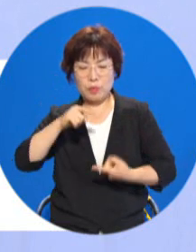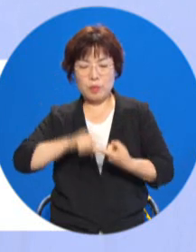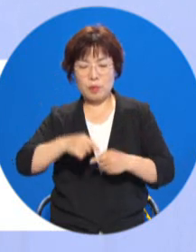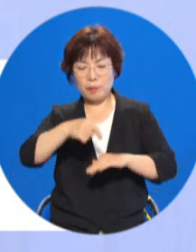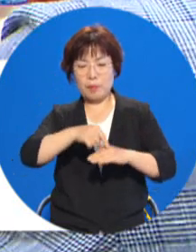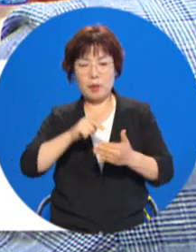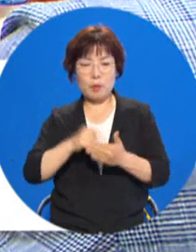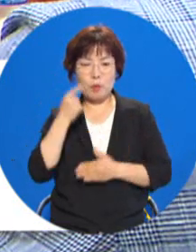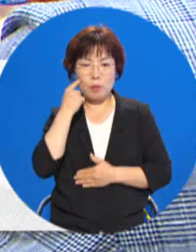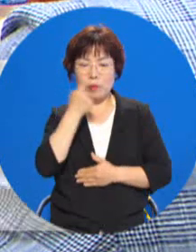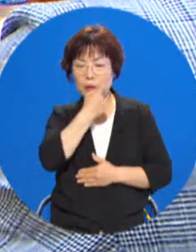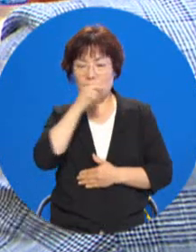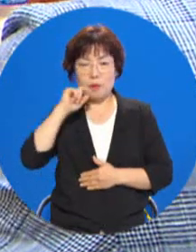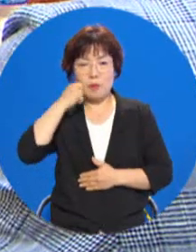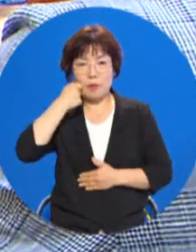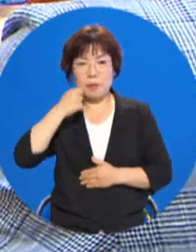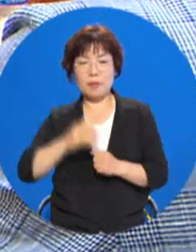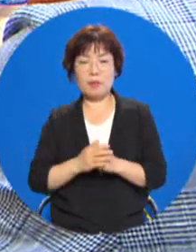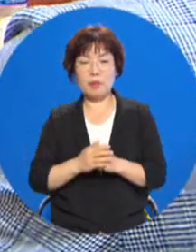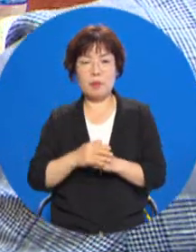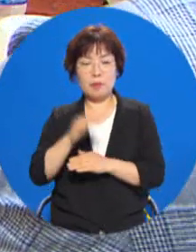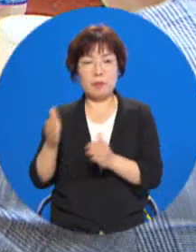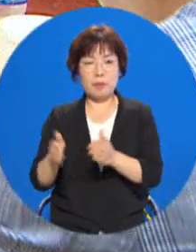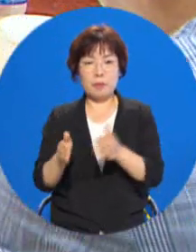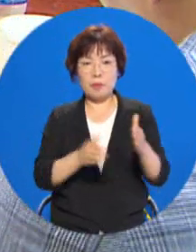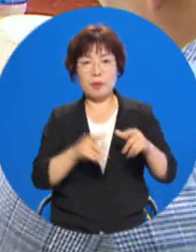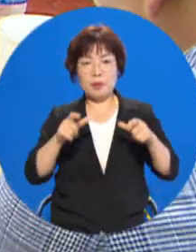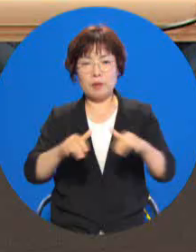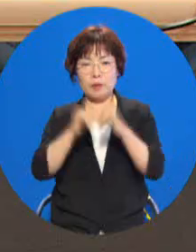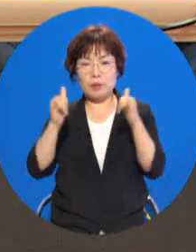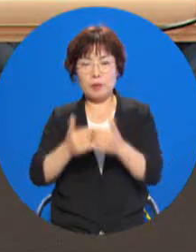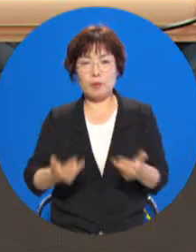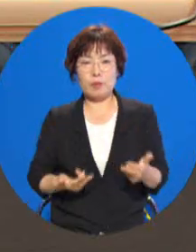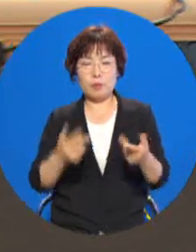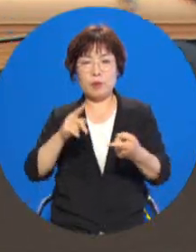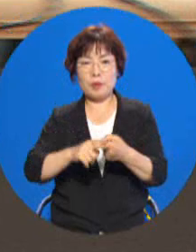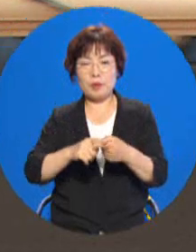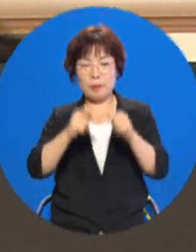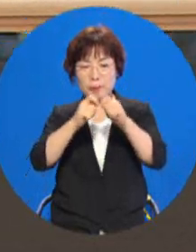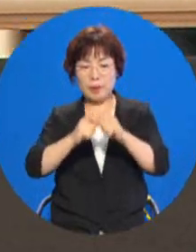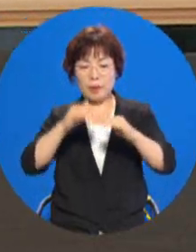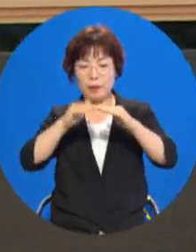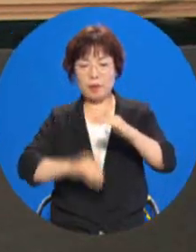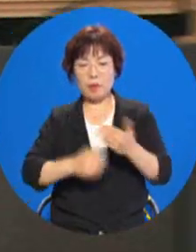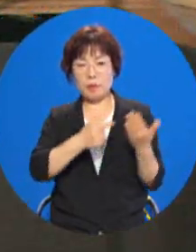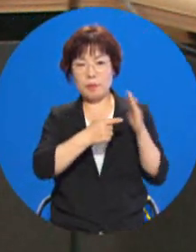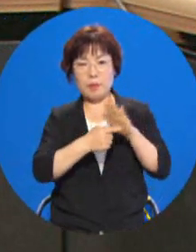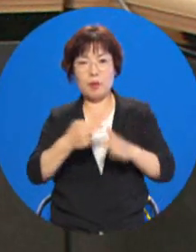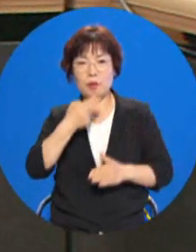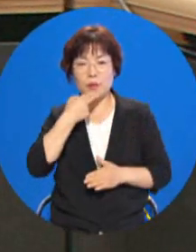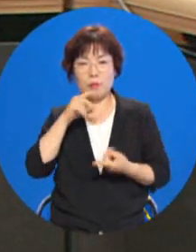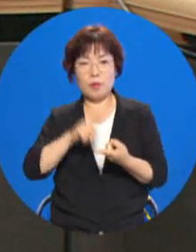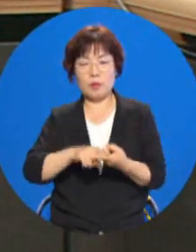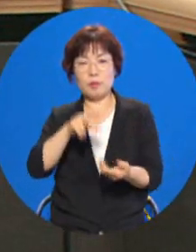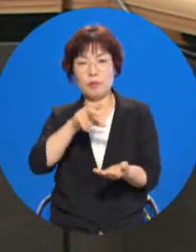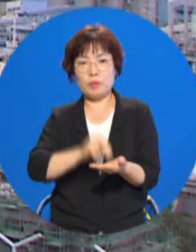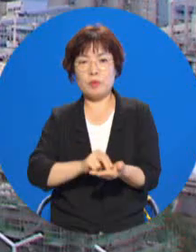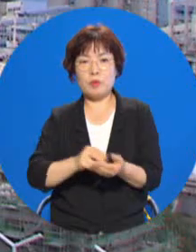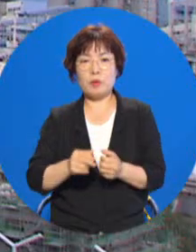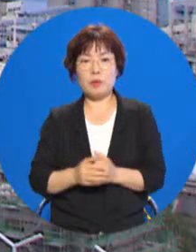확인하기가 어려운. 이와 함께 일각에서는 지역사회 공헌 사업에 대한 구체적인 내용이 발표되지 않은 점도